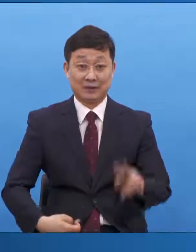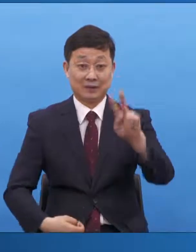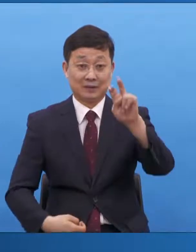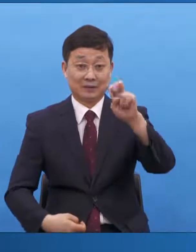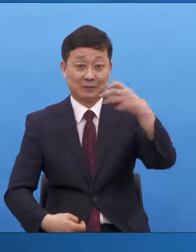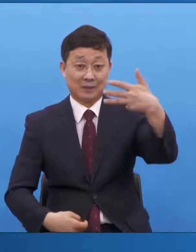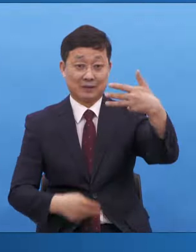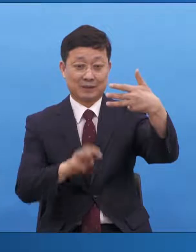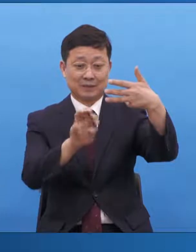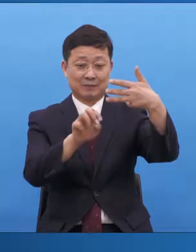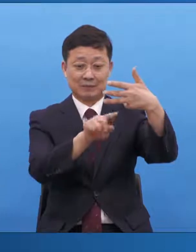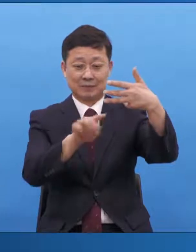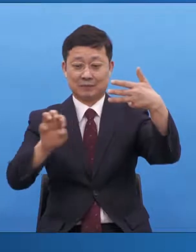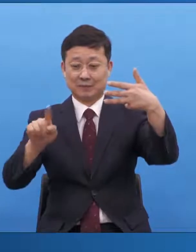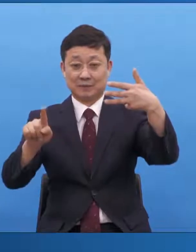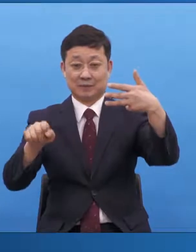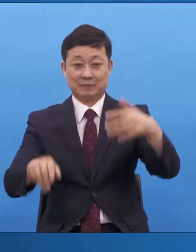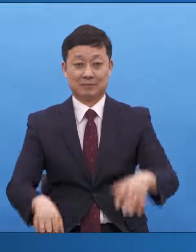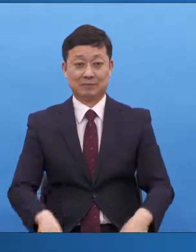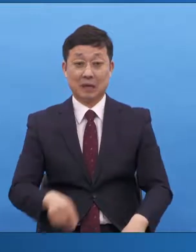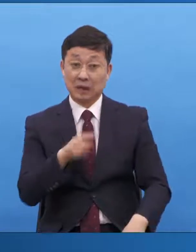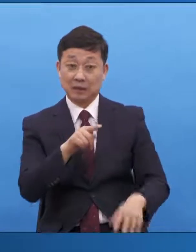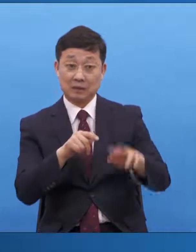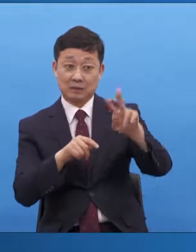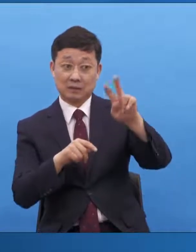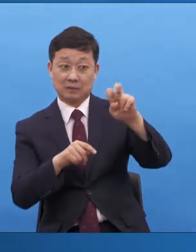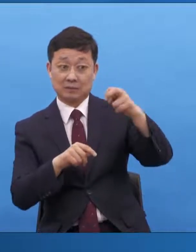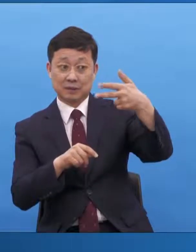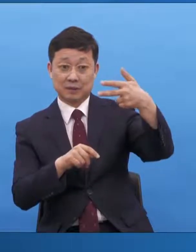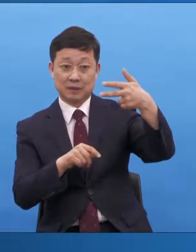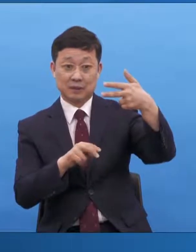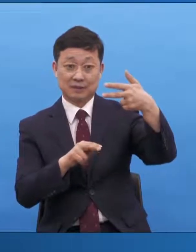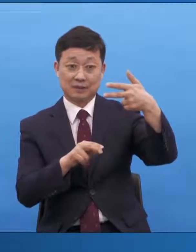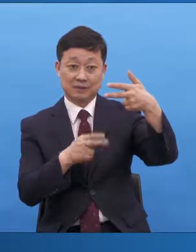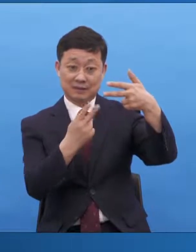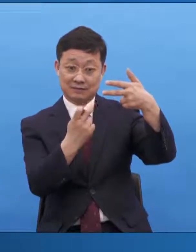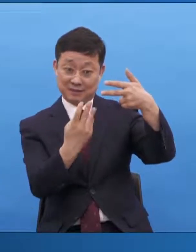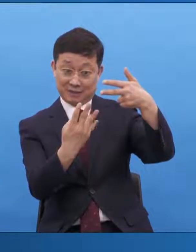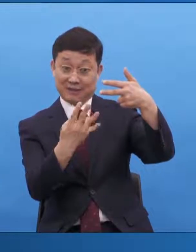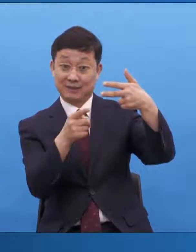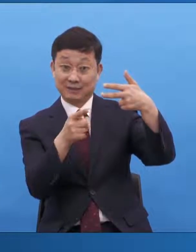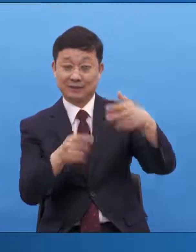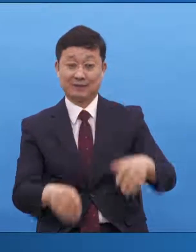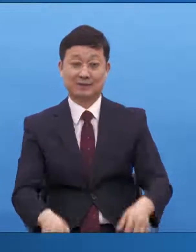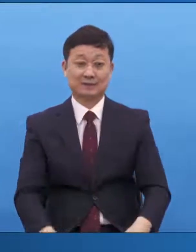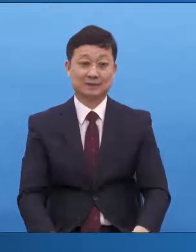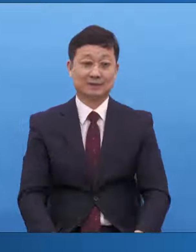Acts 28 verse 30 to 31. 이거는 27장 24절입니다. That chapter 3 is